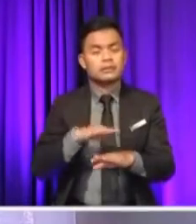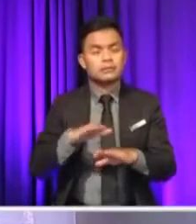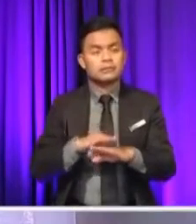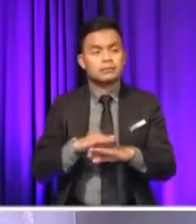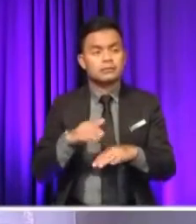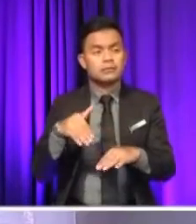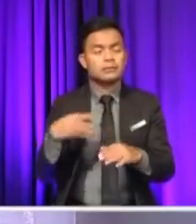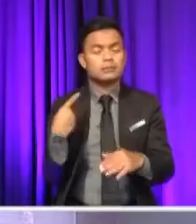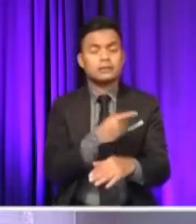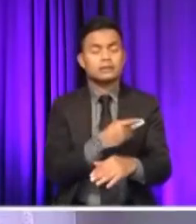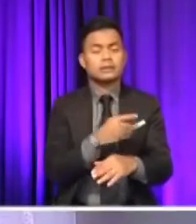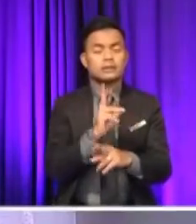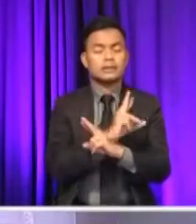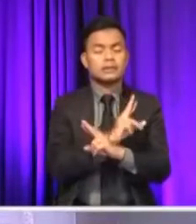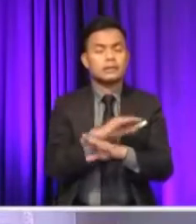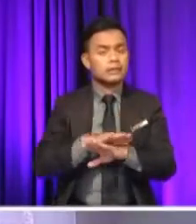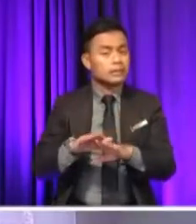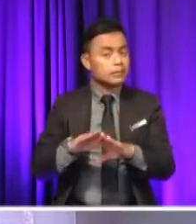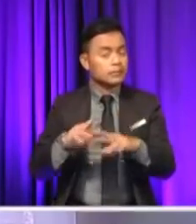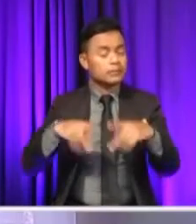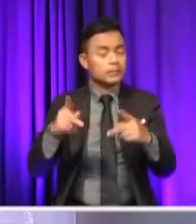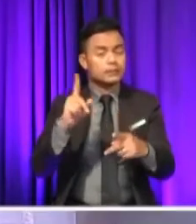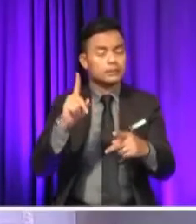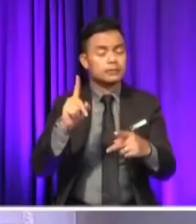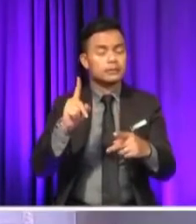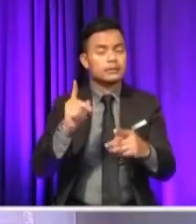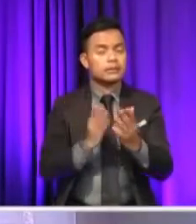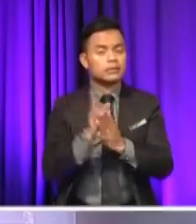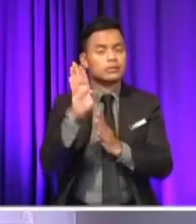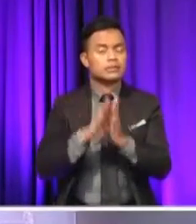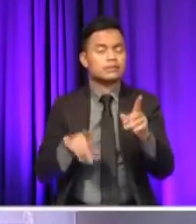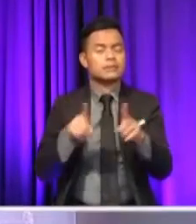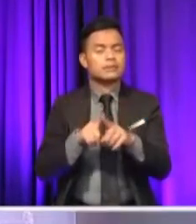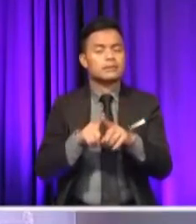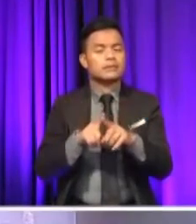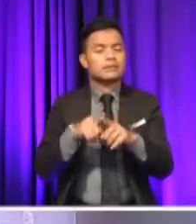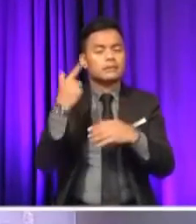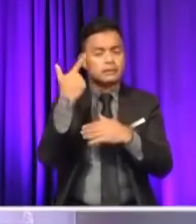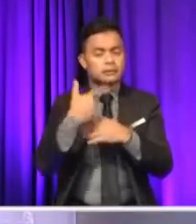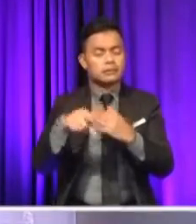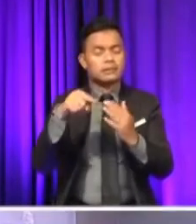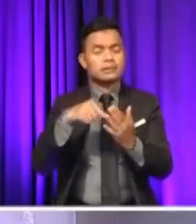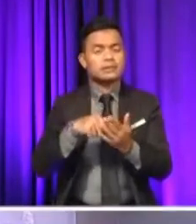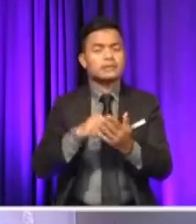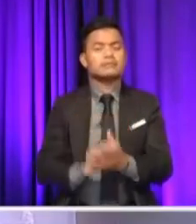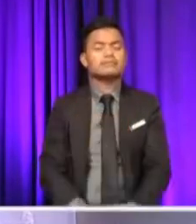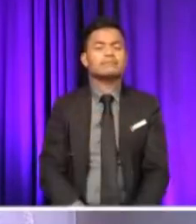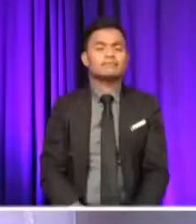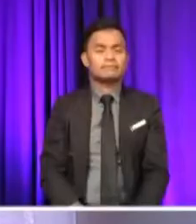cikgu? Ya, boleh. Jangan ke mana-mana, teruskan bersama dengan kami dalam Sukses SPM 2022.